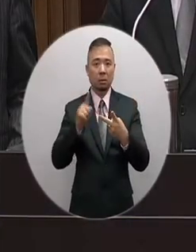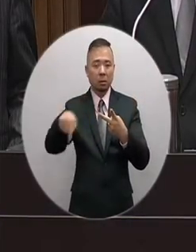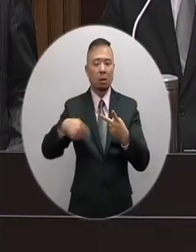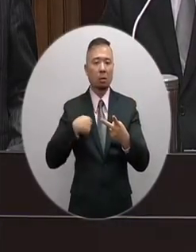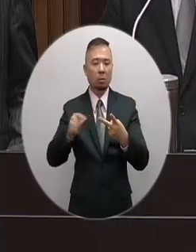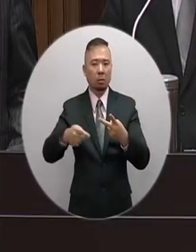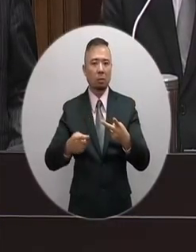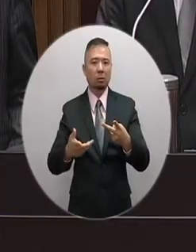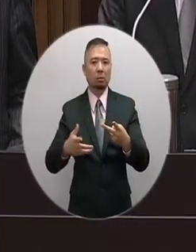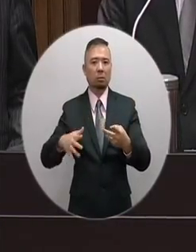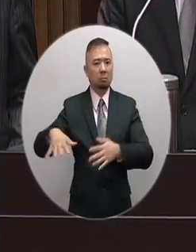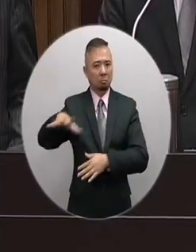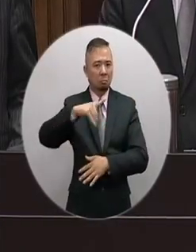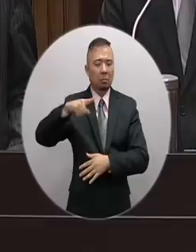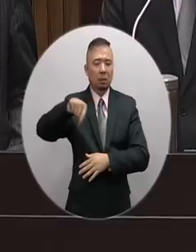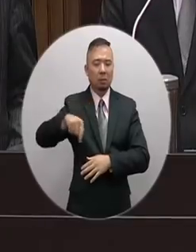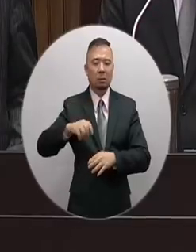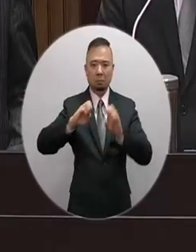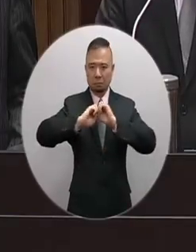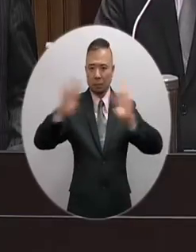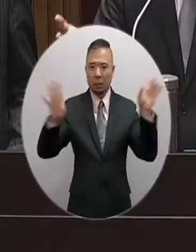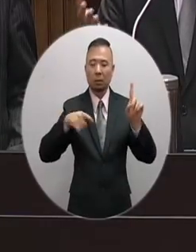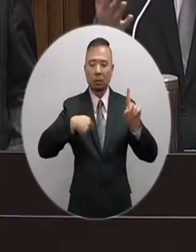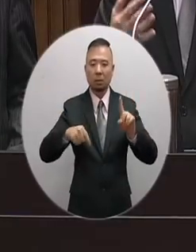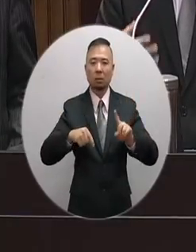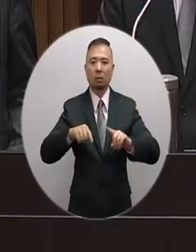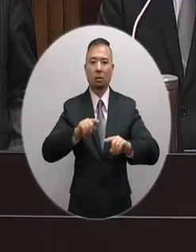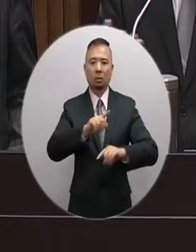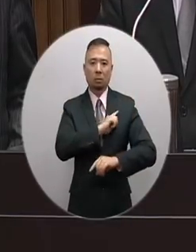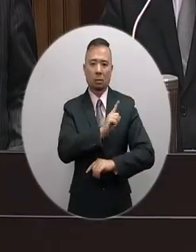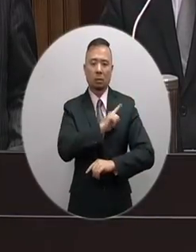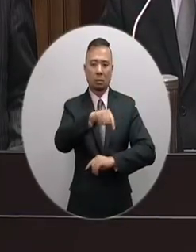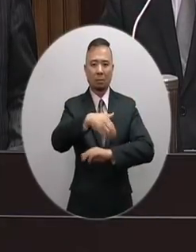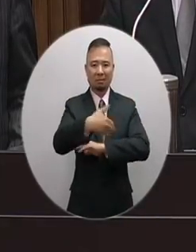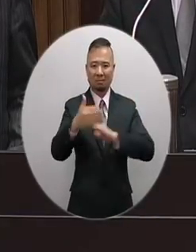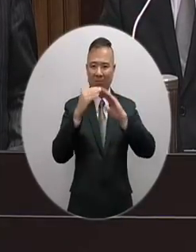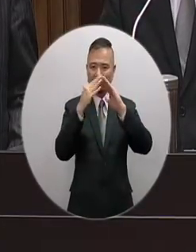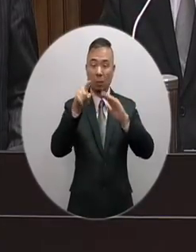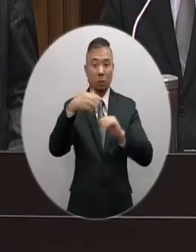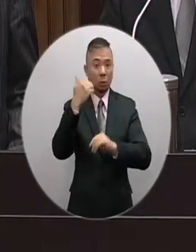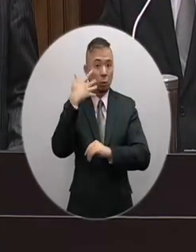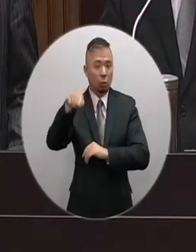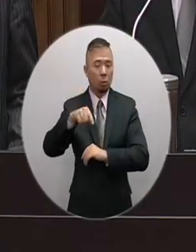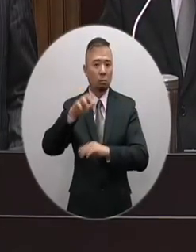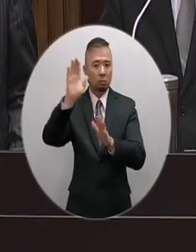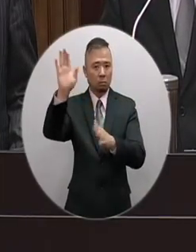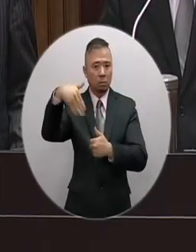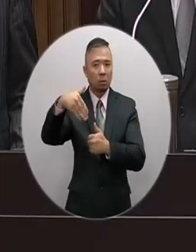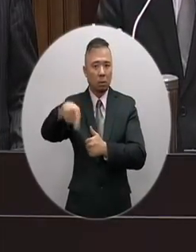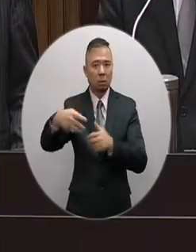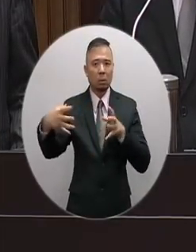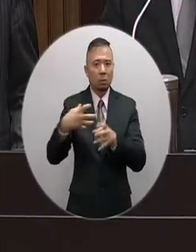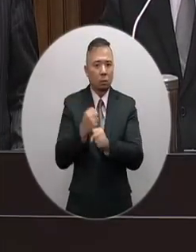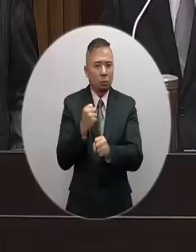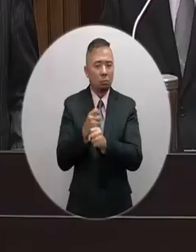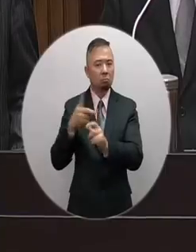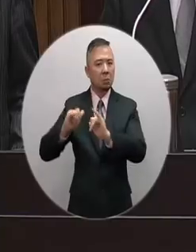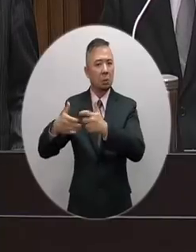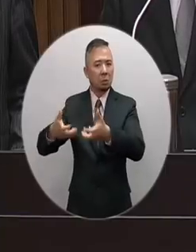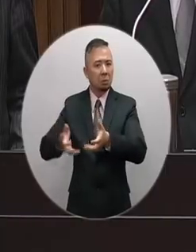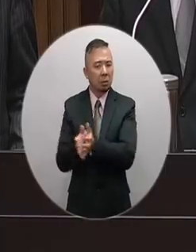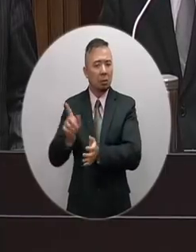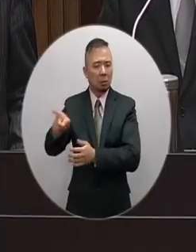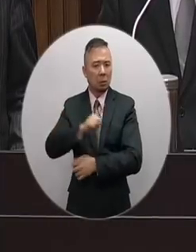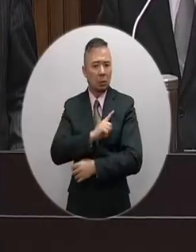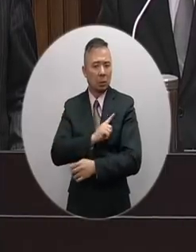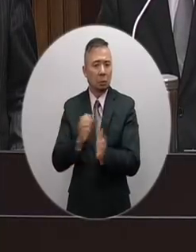中央各级政府或是地方政府，那么在跟社团合作的时候，那也要慎选社团，同时呢，他们的